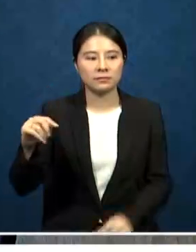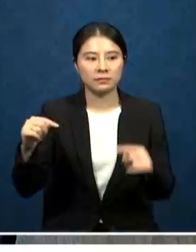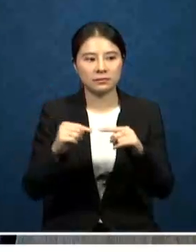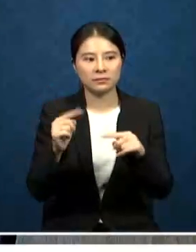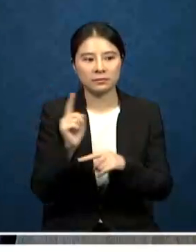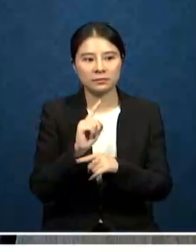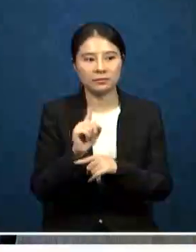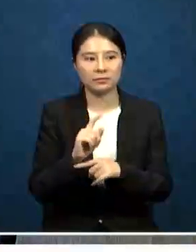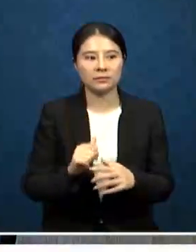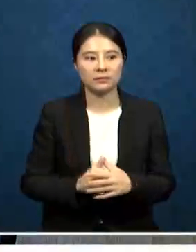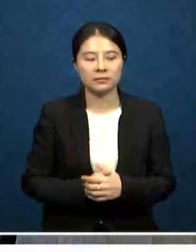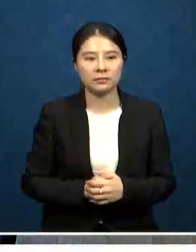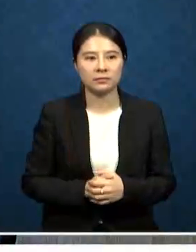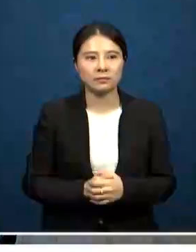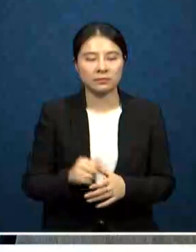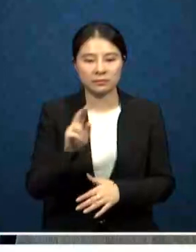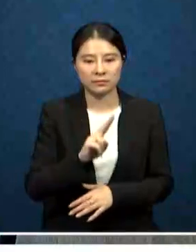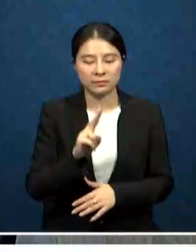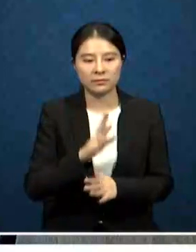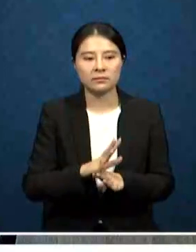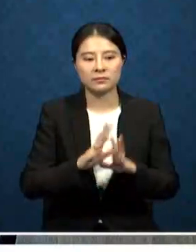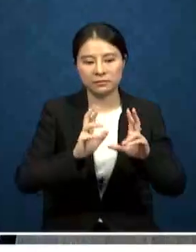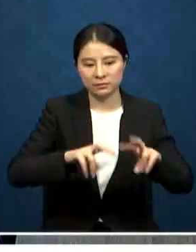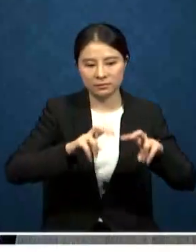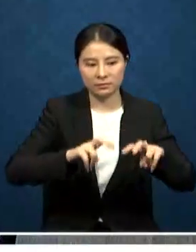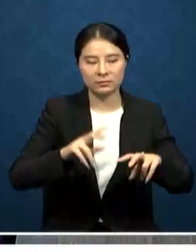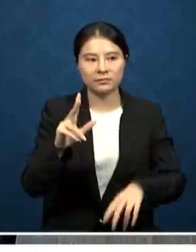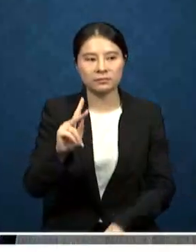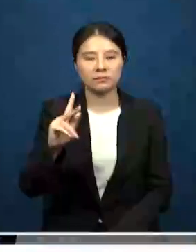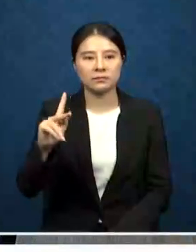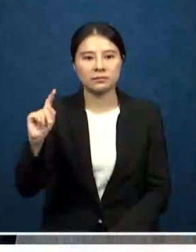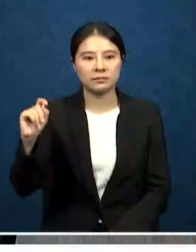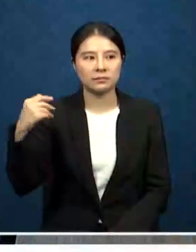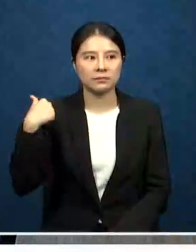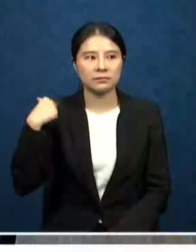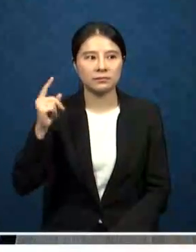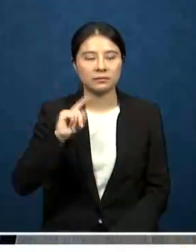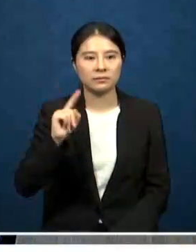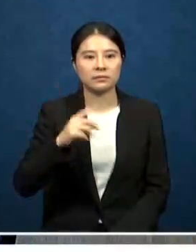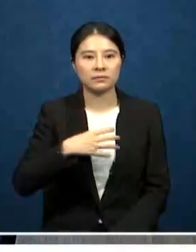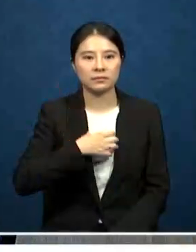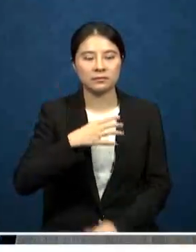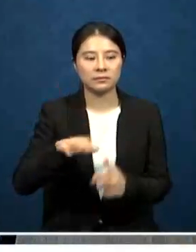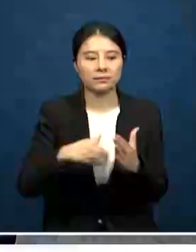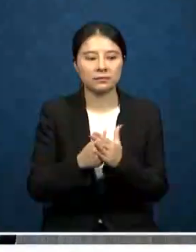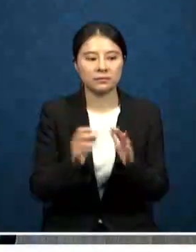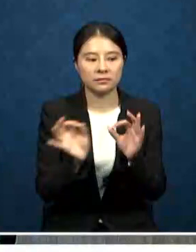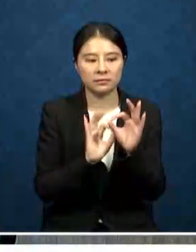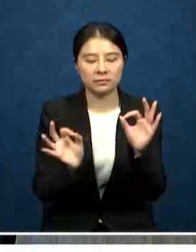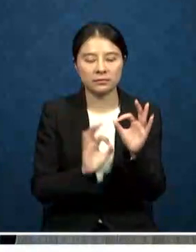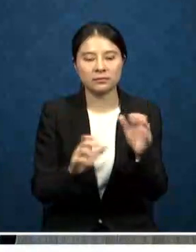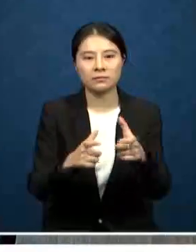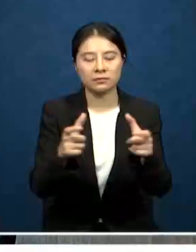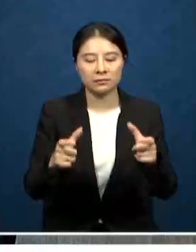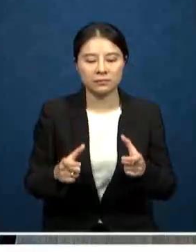เทคโนโลยีที่จะนำมาใช้ในการสืบสวนสอบสวนของกกตเนี่ยผมอยากให้ท่านลงในรายละเอียดของราย